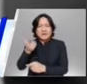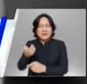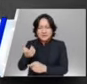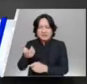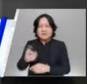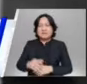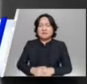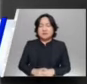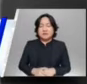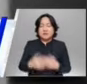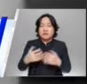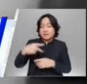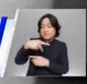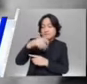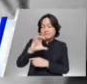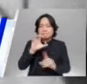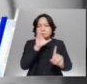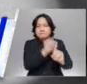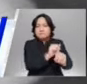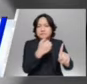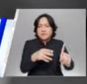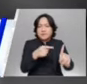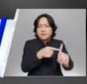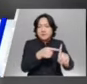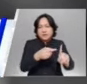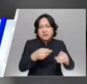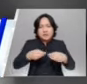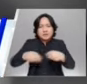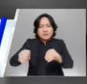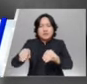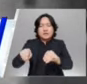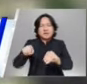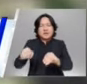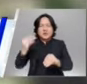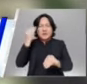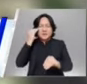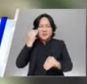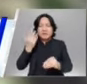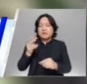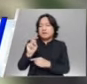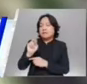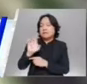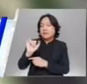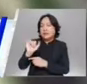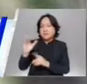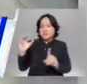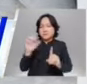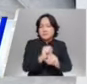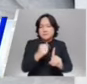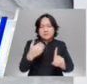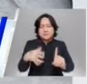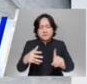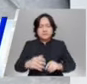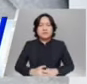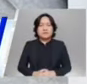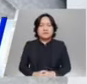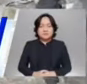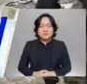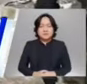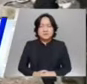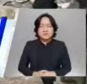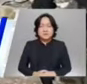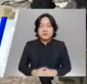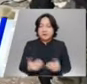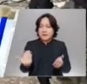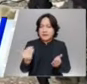nagtangka umanong magbenta ng uranium sa undercover agent ng NBI. May inaresto rin sa Cebu City at sa follow-up operation,